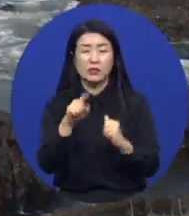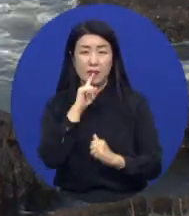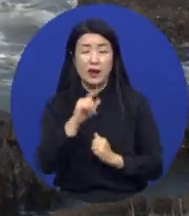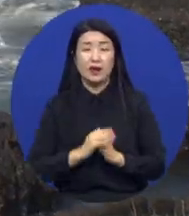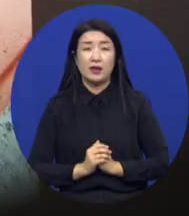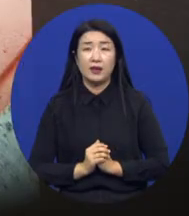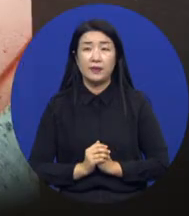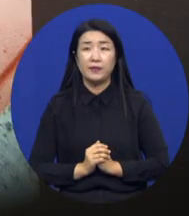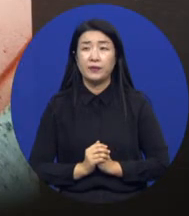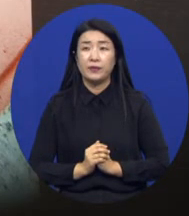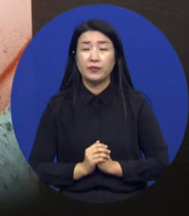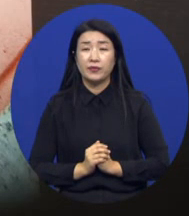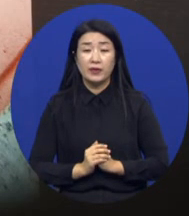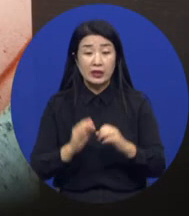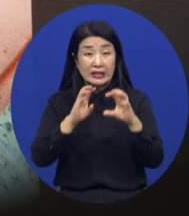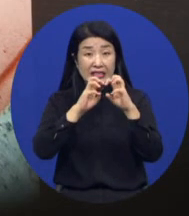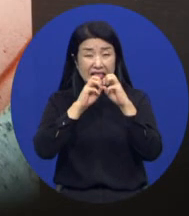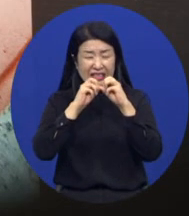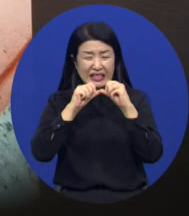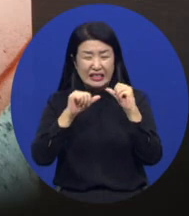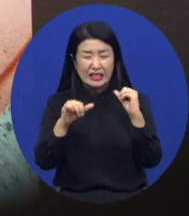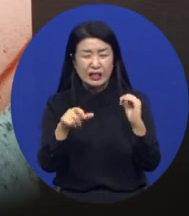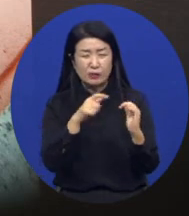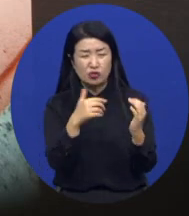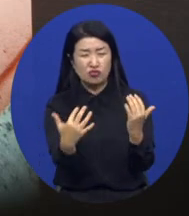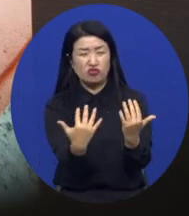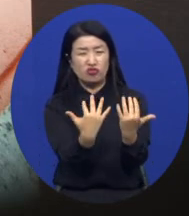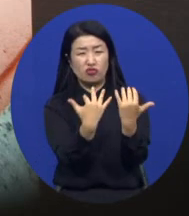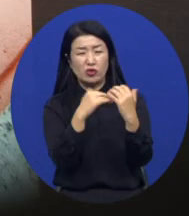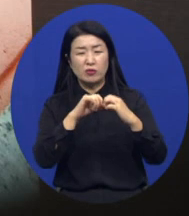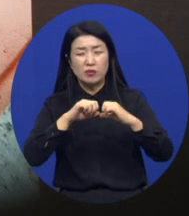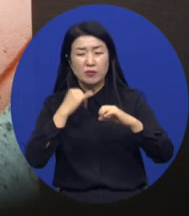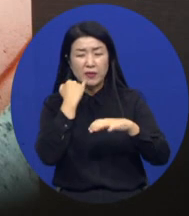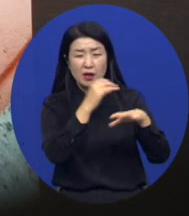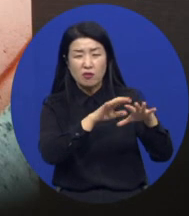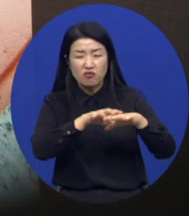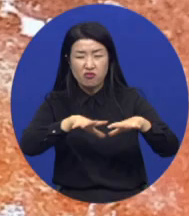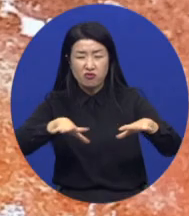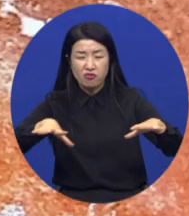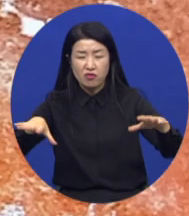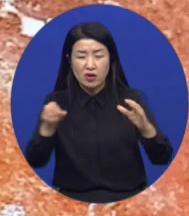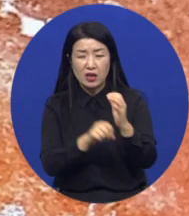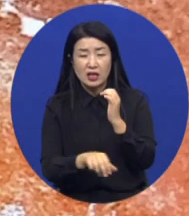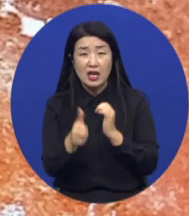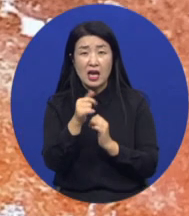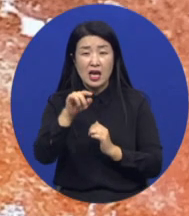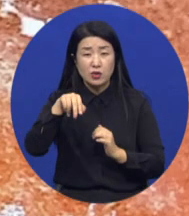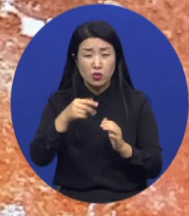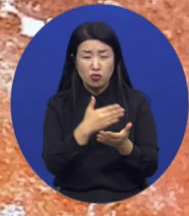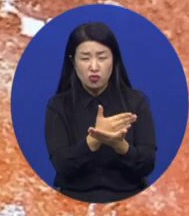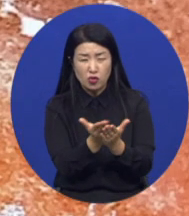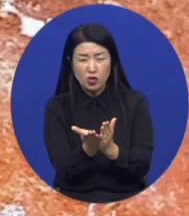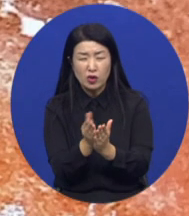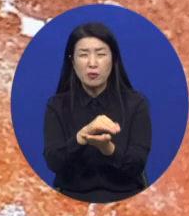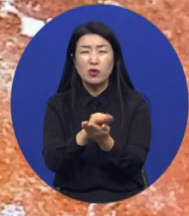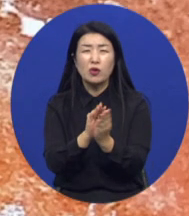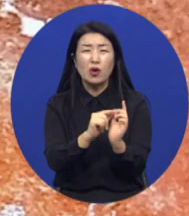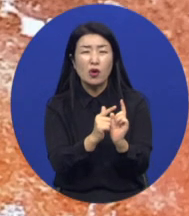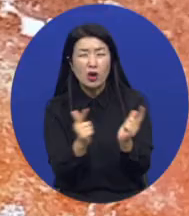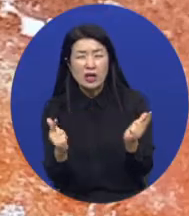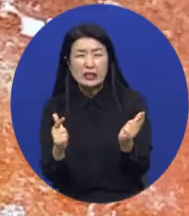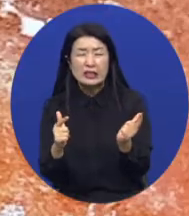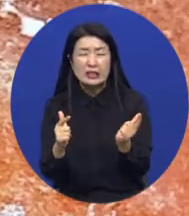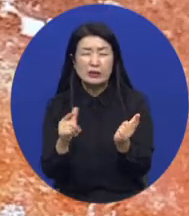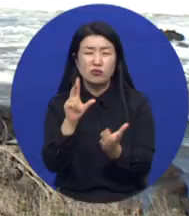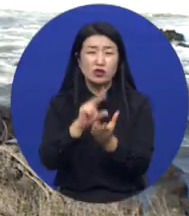주장합니다. 흙탕물이 이 일대 바닷가에 넓게 퍼지면서 바닷속 해조류와 해산물까지 피해를 입게 됐다며